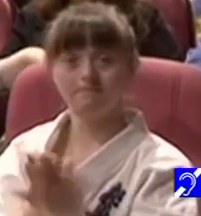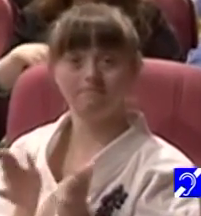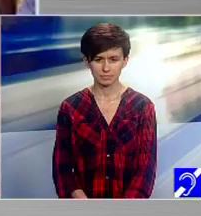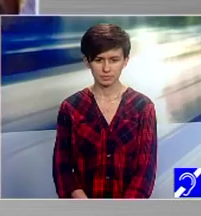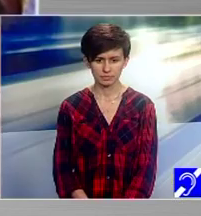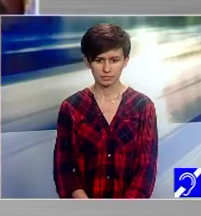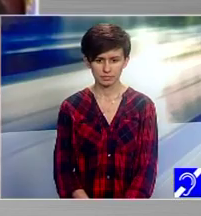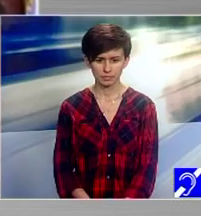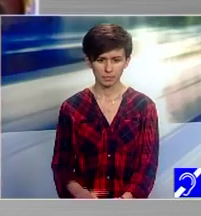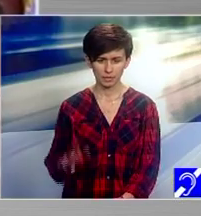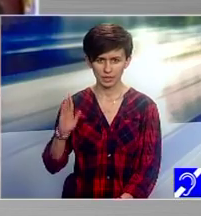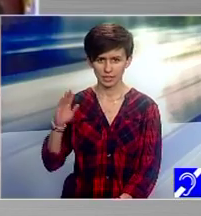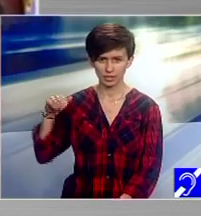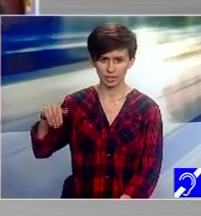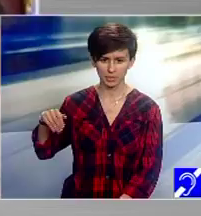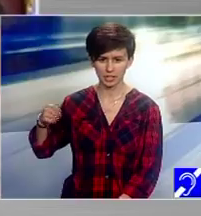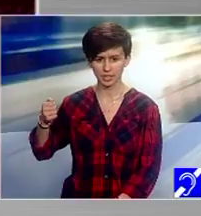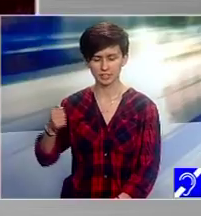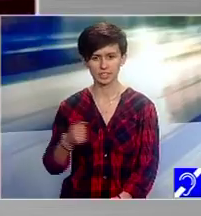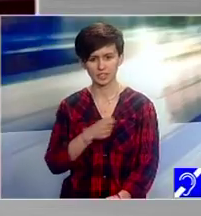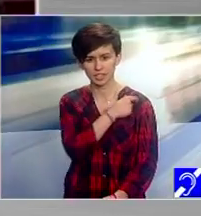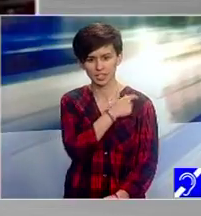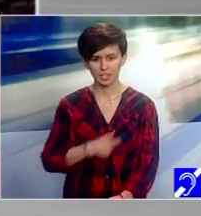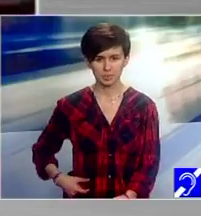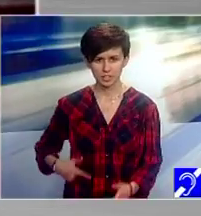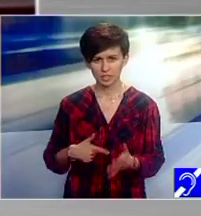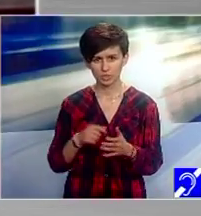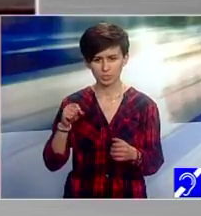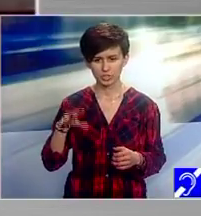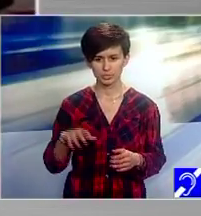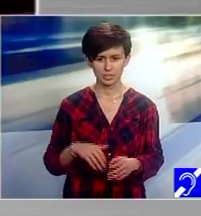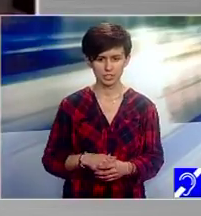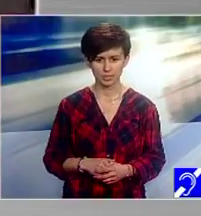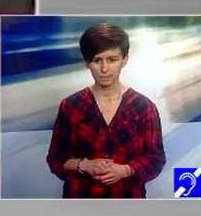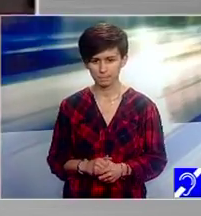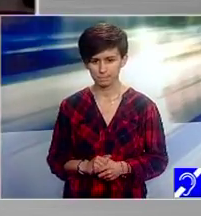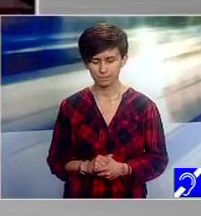Raluca Avram, Mihai Arsenie, Miss și Mister 2015.